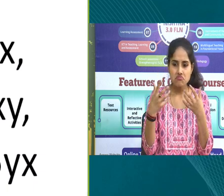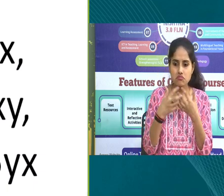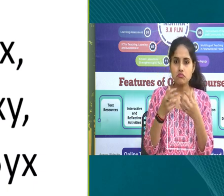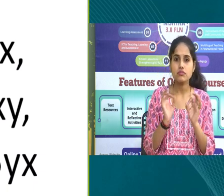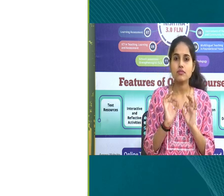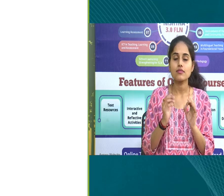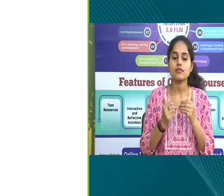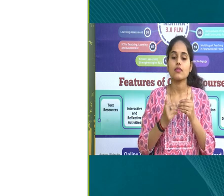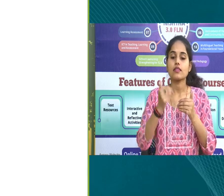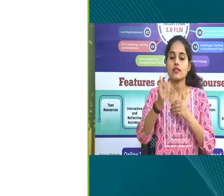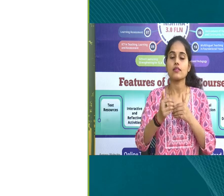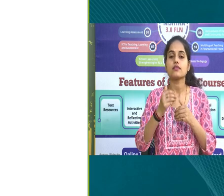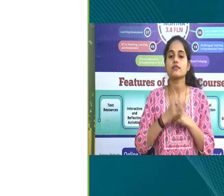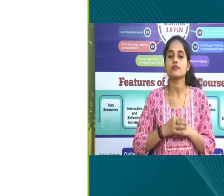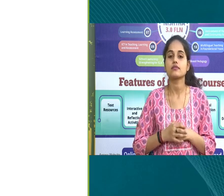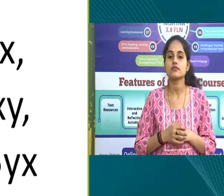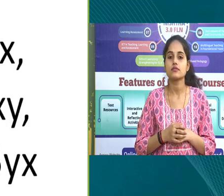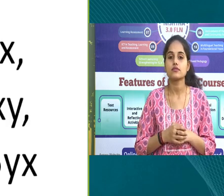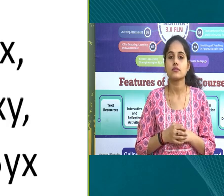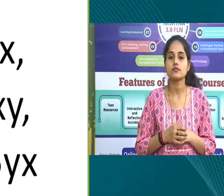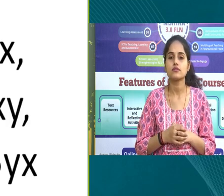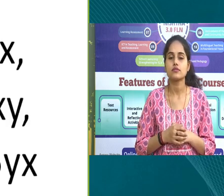आगे चलते हैं